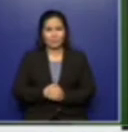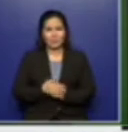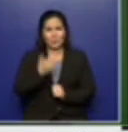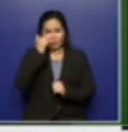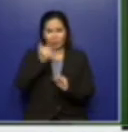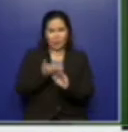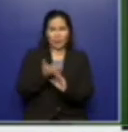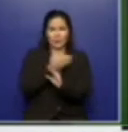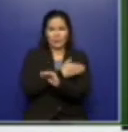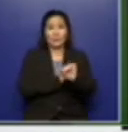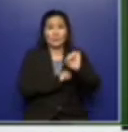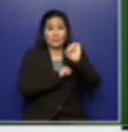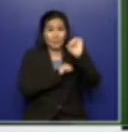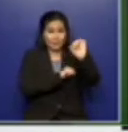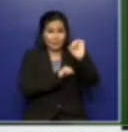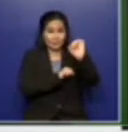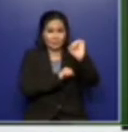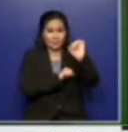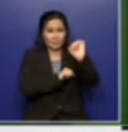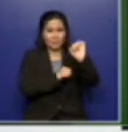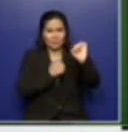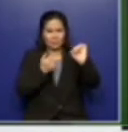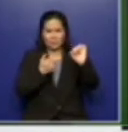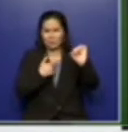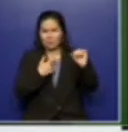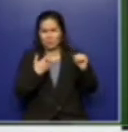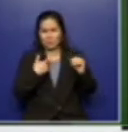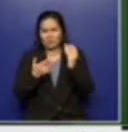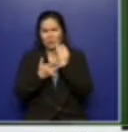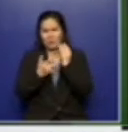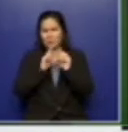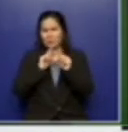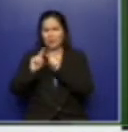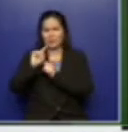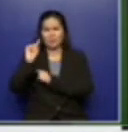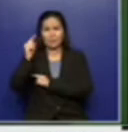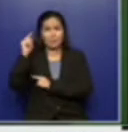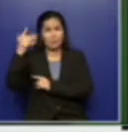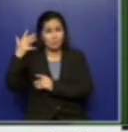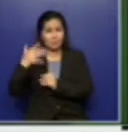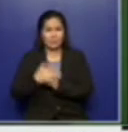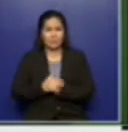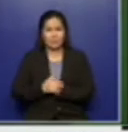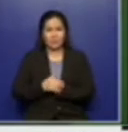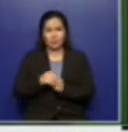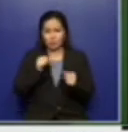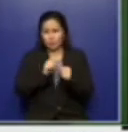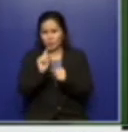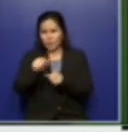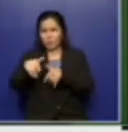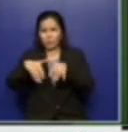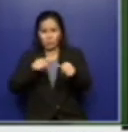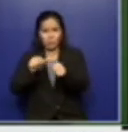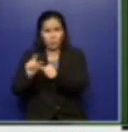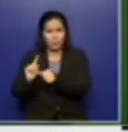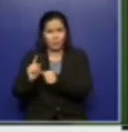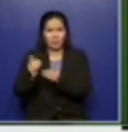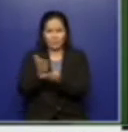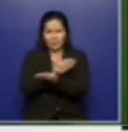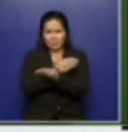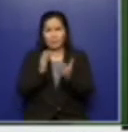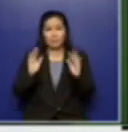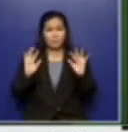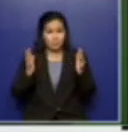มไม่มีเครื่องไม้เครื่องมือที่ทันสมัยไม่ได้กำหนดเขตชุมชนกันเขตชุมชน